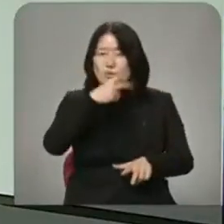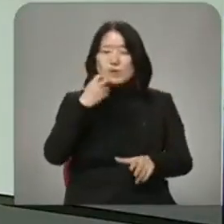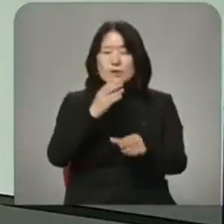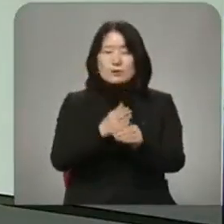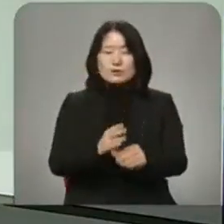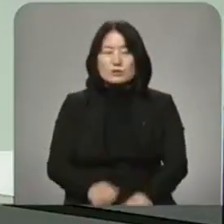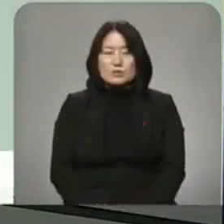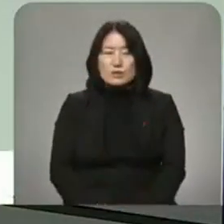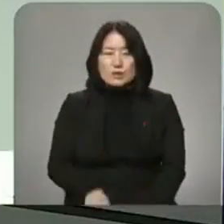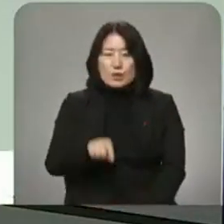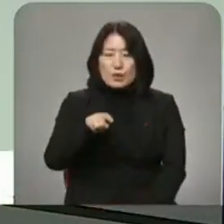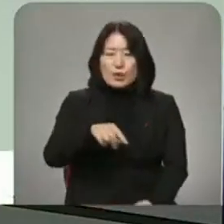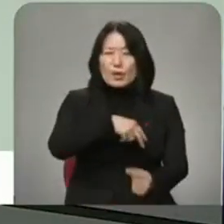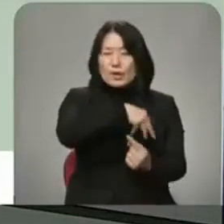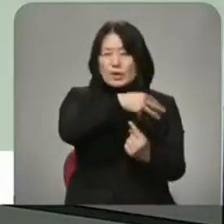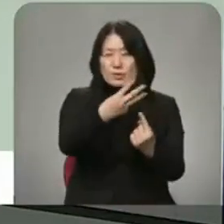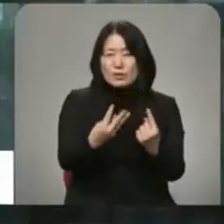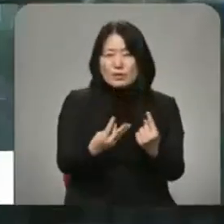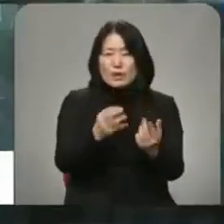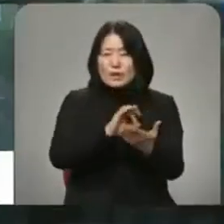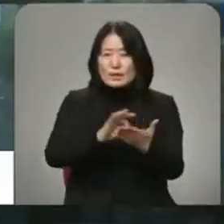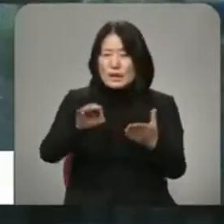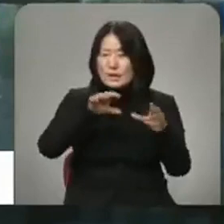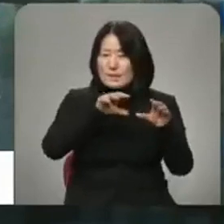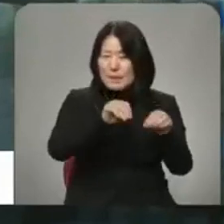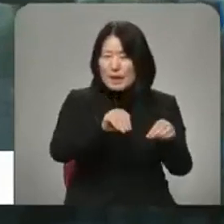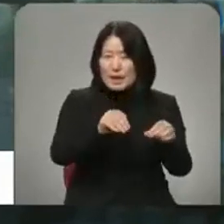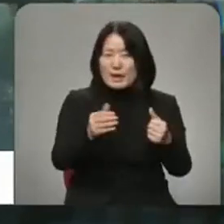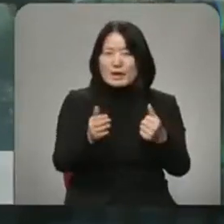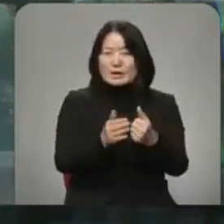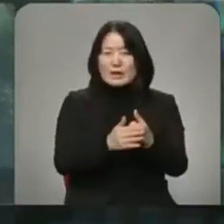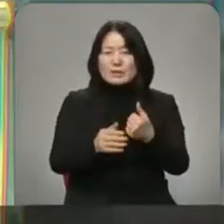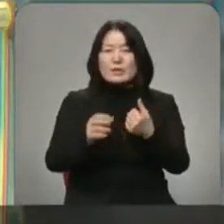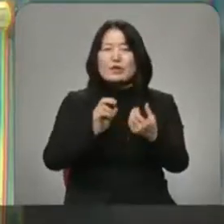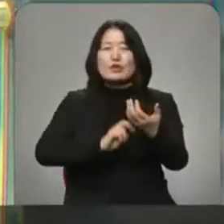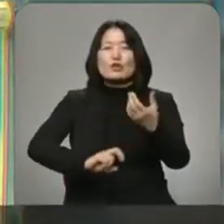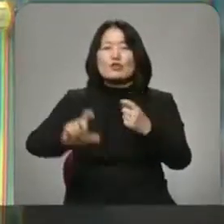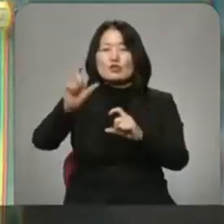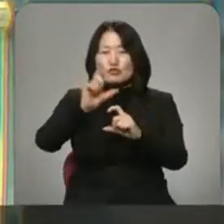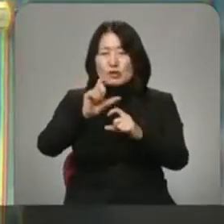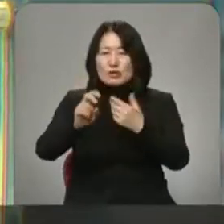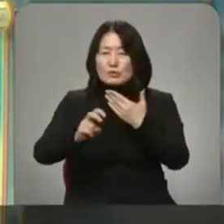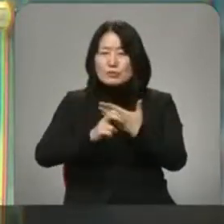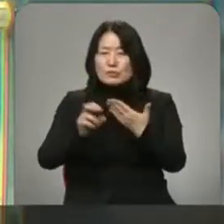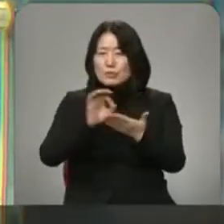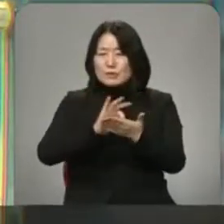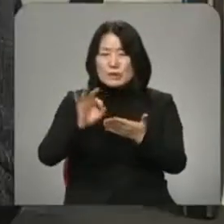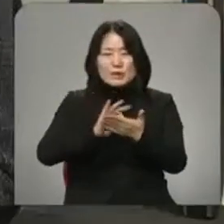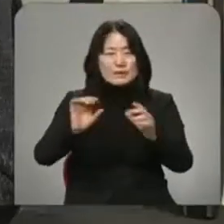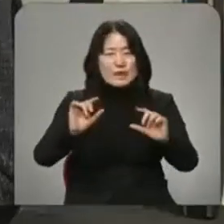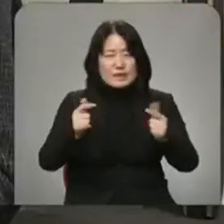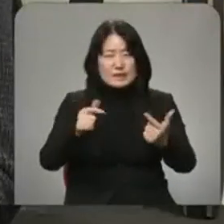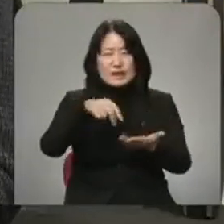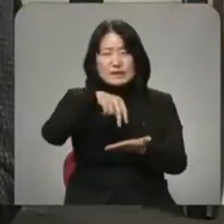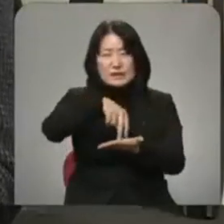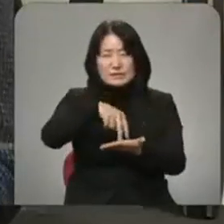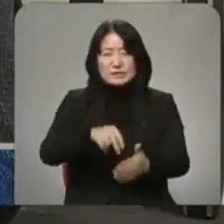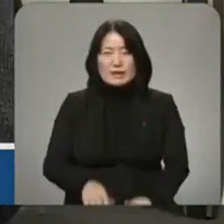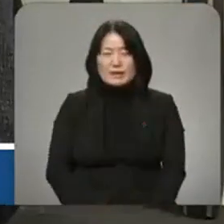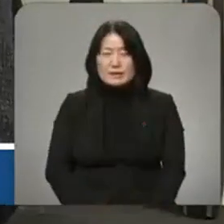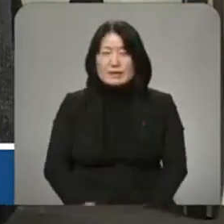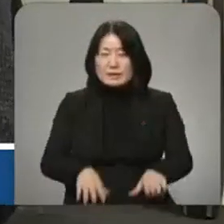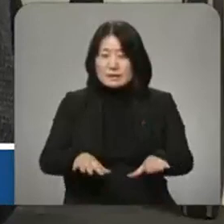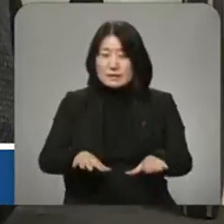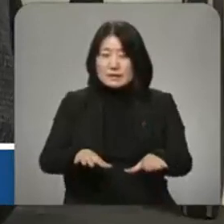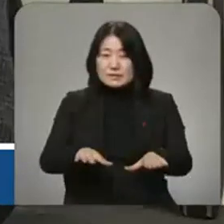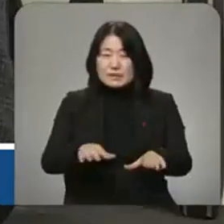해당 기종의 인터넷망을 전부 막아놓은 상태라 추가 부정 사용은 없을 것이라고 해명했습니다. 이번 의혹에 가담한